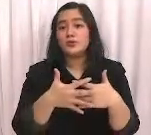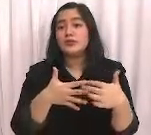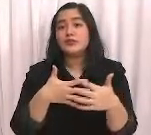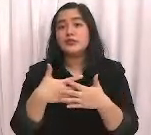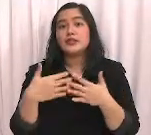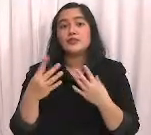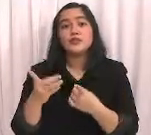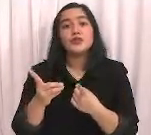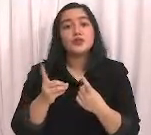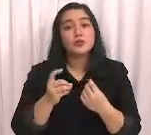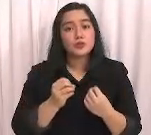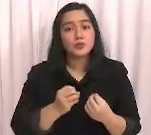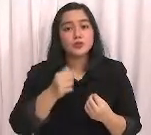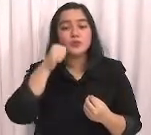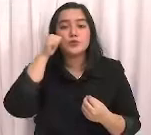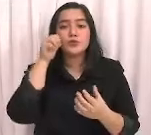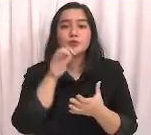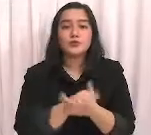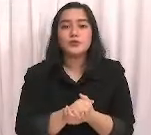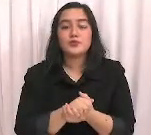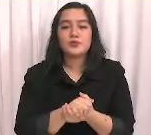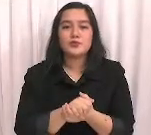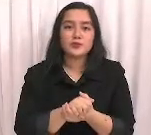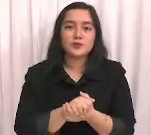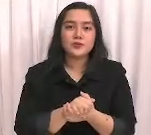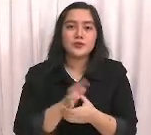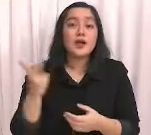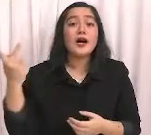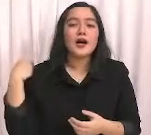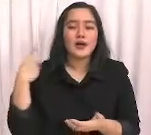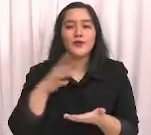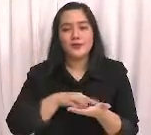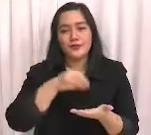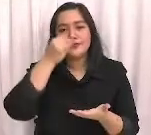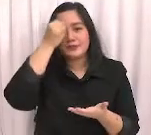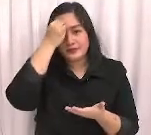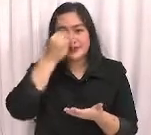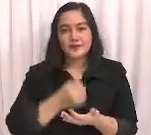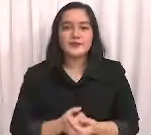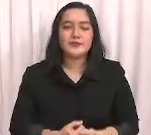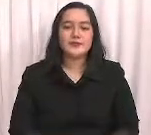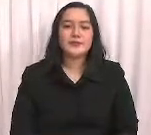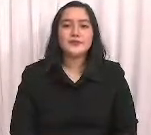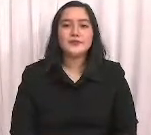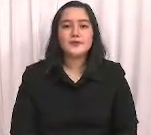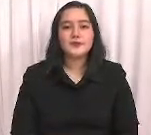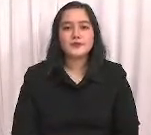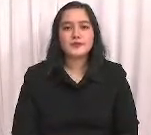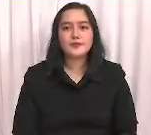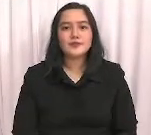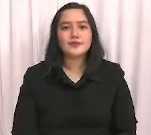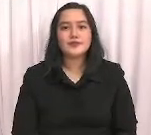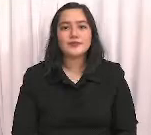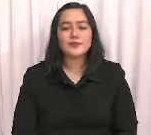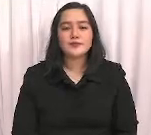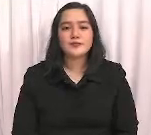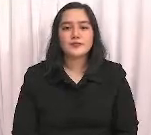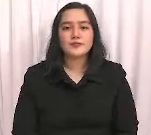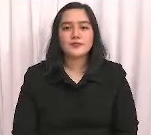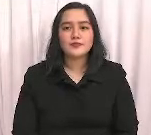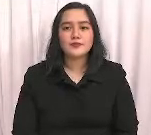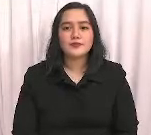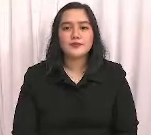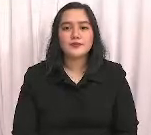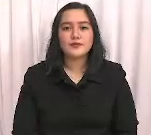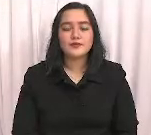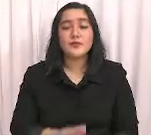mga wives, no, ay meron po kayong matututunan. Meron, at least, makakakuha po kayo ng idea kung